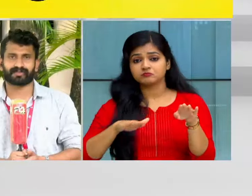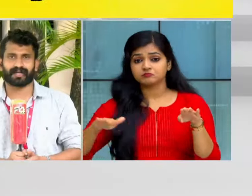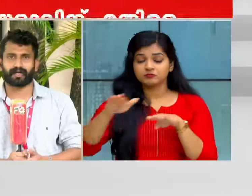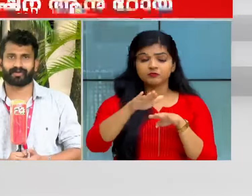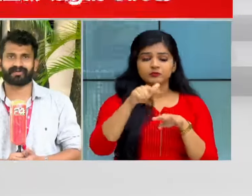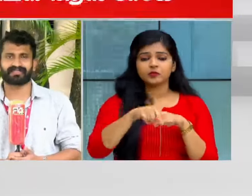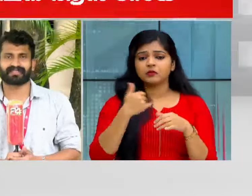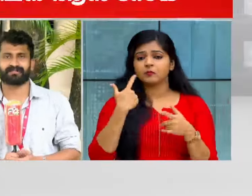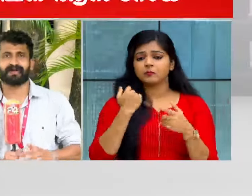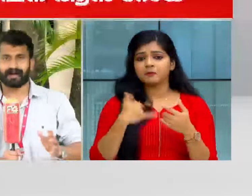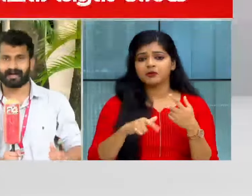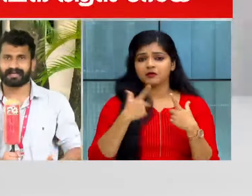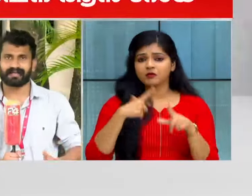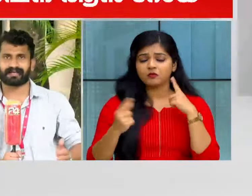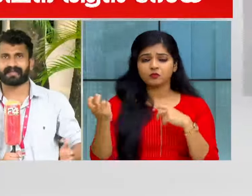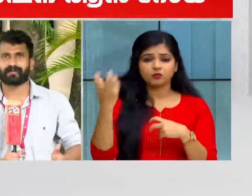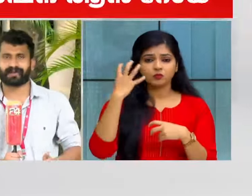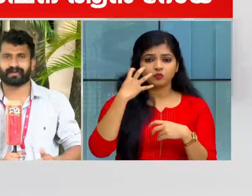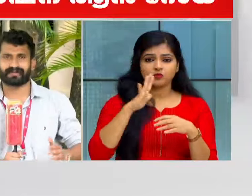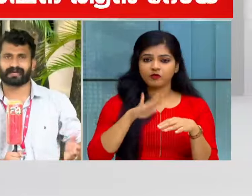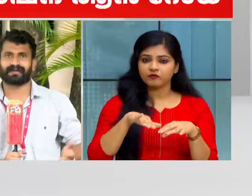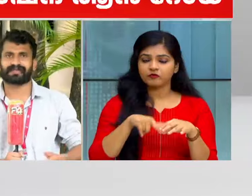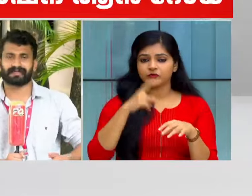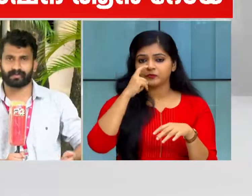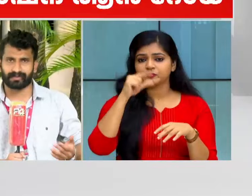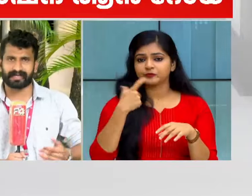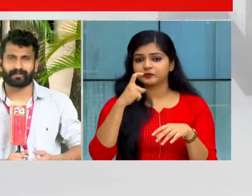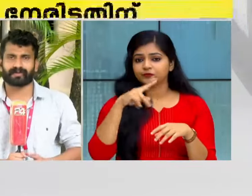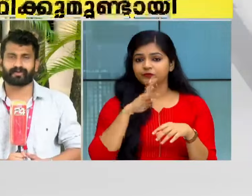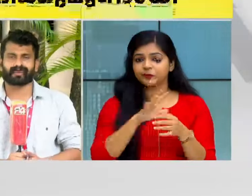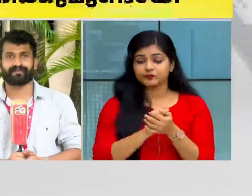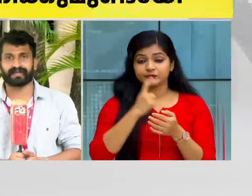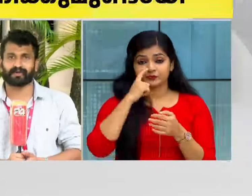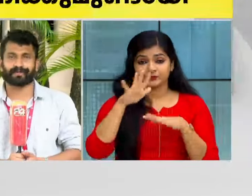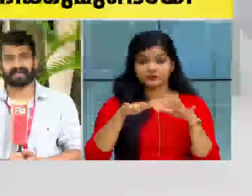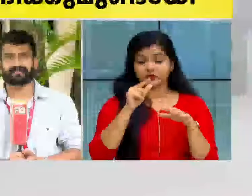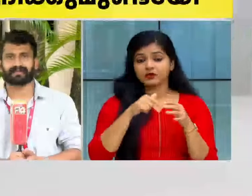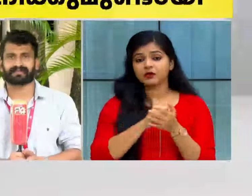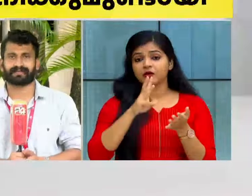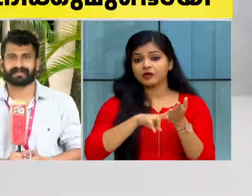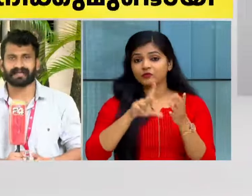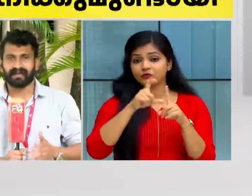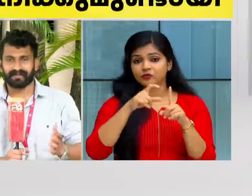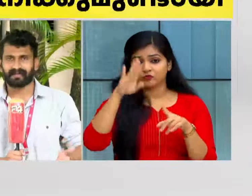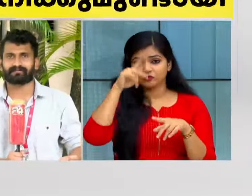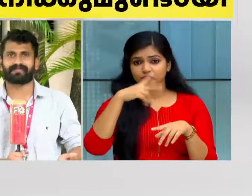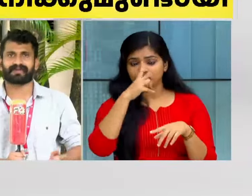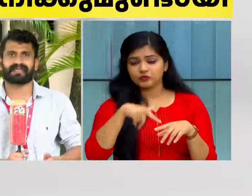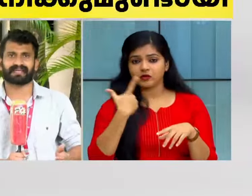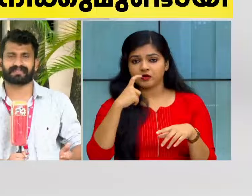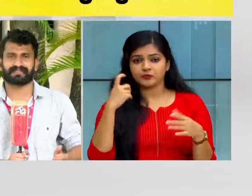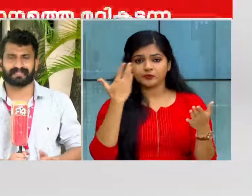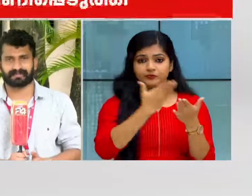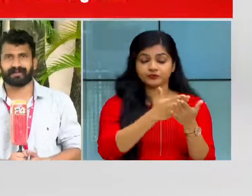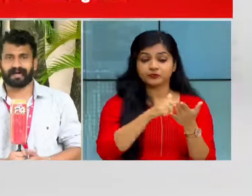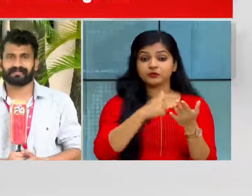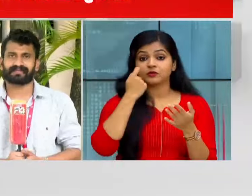ചെയ്തു എന്നാണ് ആരോപണം അതിനുശേഷം ഈ നടി ഉൾപ്പെടെയുള്ളവർ അവിടുത്തെ മുൻപിലേക്ക് പോയി ഒരു ഒരു എംവിഡിയോട് പരാതി പറയുന്ന സമയത്ത് വീണ്ടും അവിടെ ഇറങ്ങി